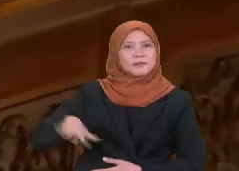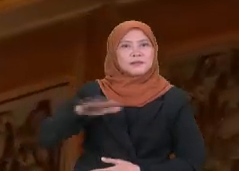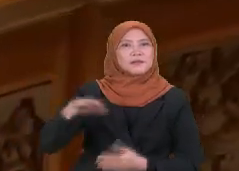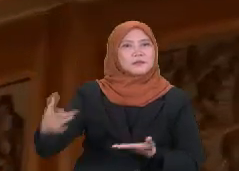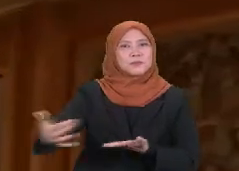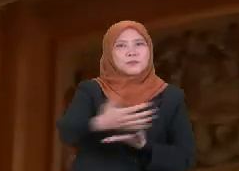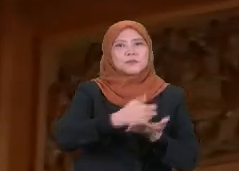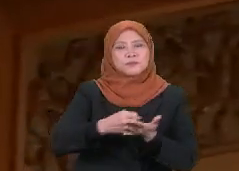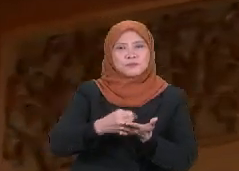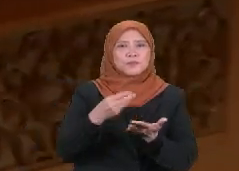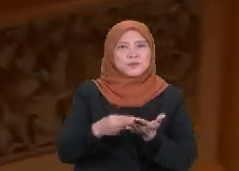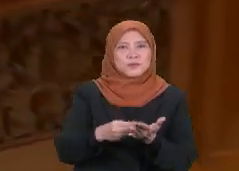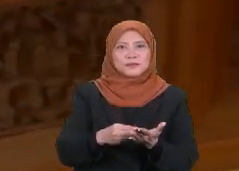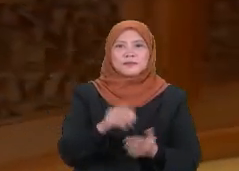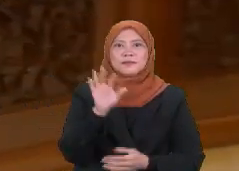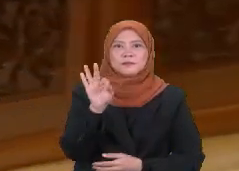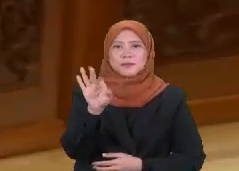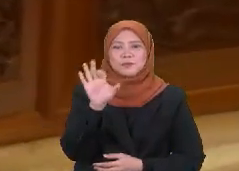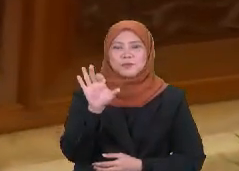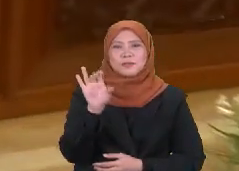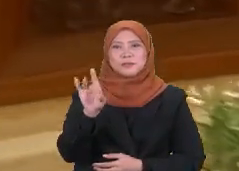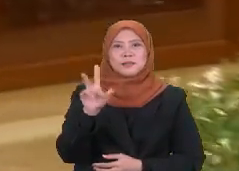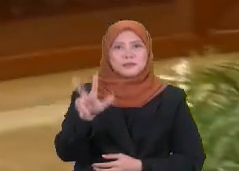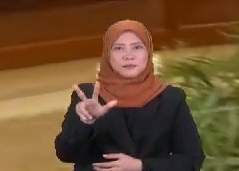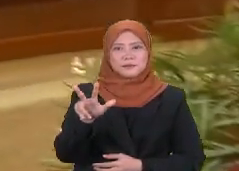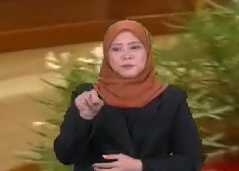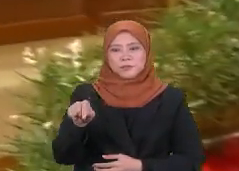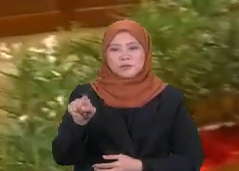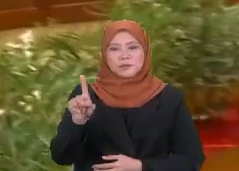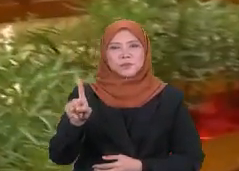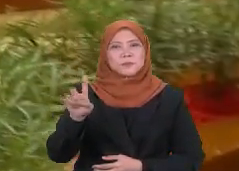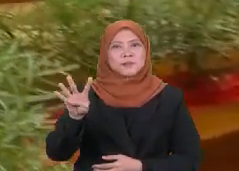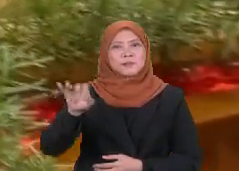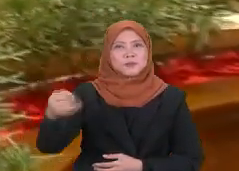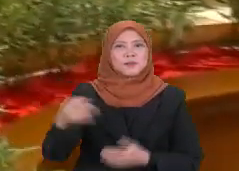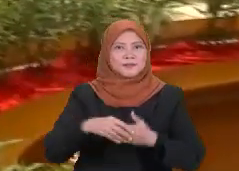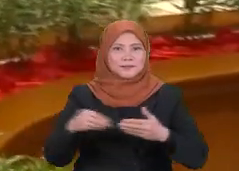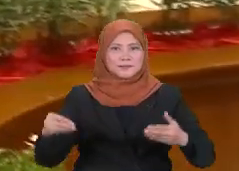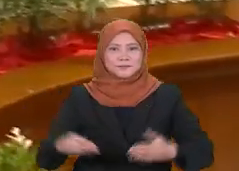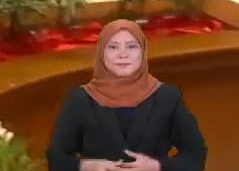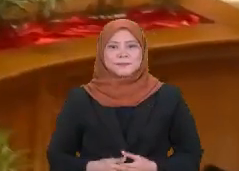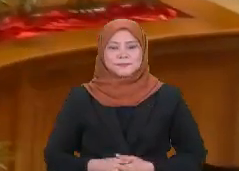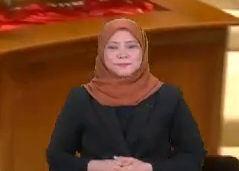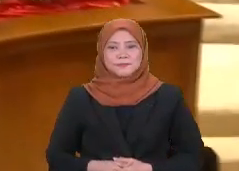jumlah kutipan hasil sebanyak 983.14 juta ringgit.